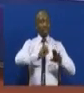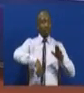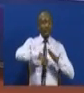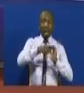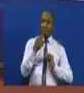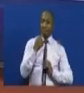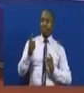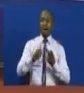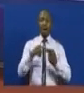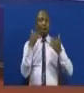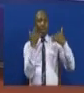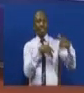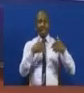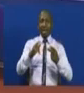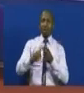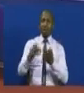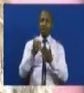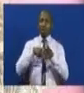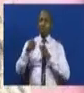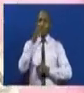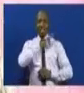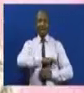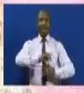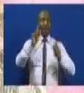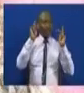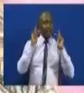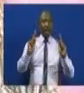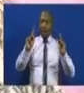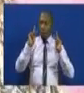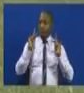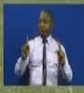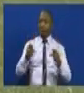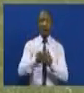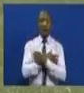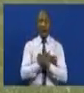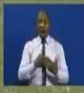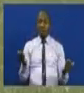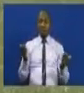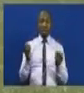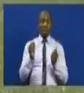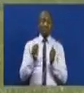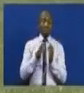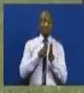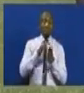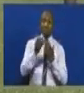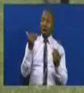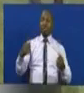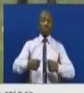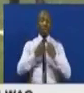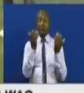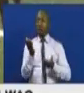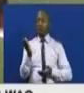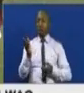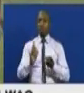amesema wachezaji watakiwa kulipwa mishahara yao kama kawaida, kwa sababu hakuna mambo yote yaelezwa kwamba kitokea majanga wasilipwe. Huku